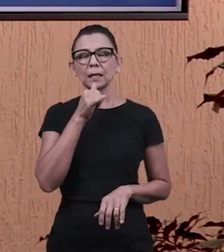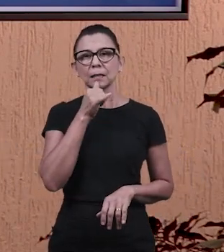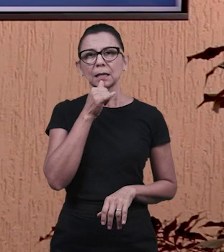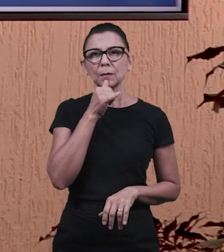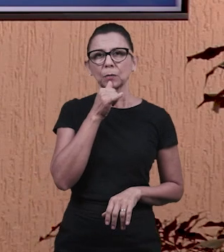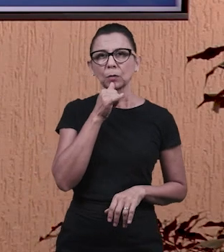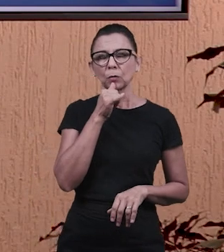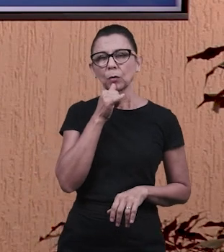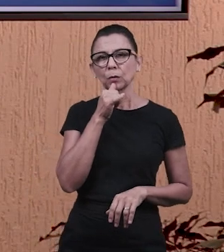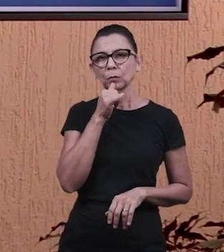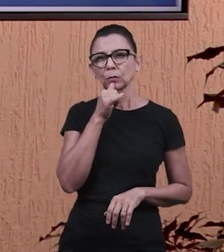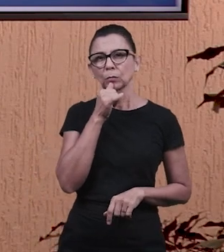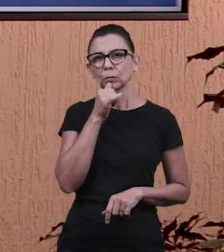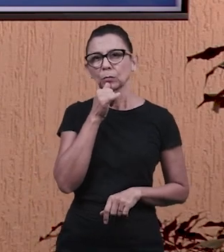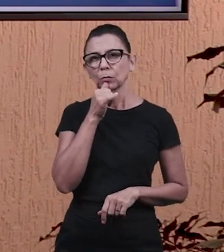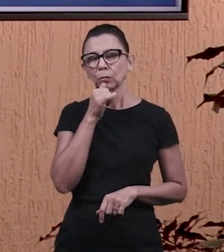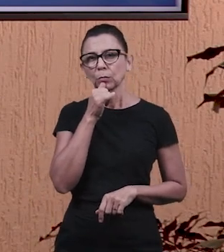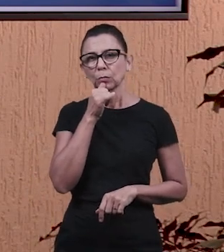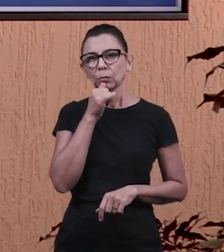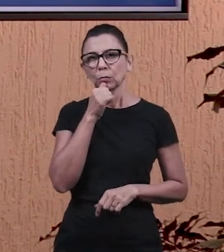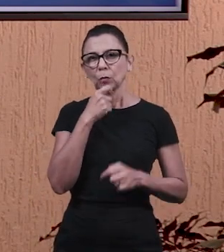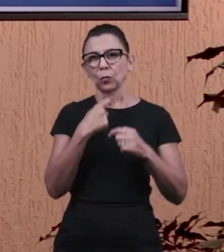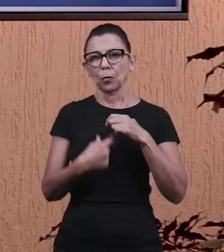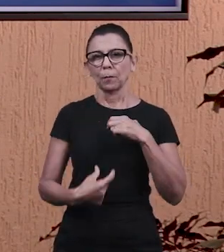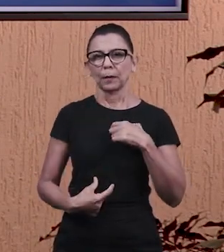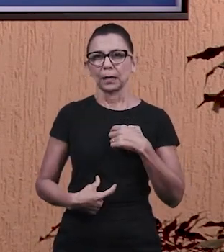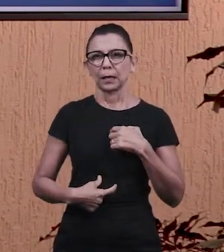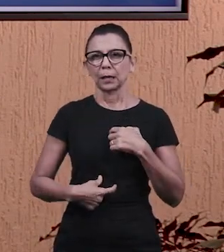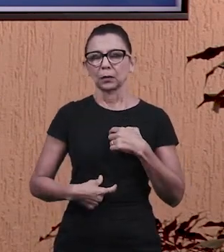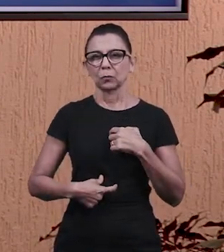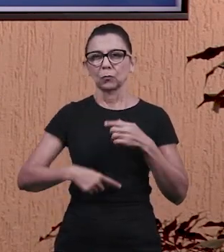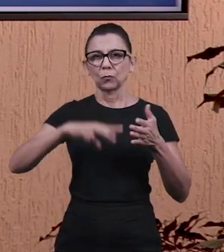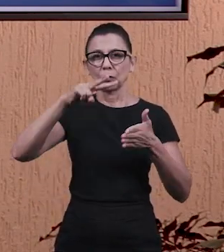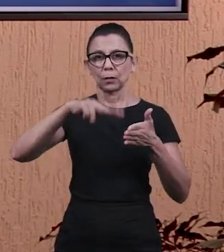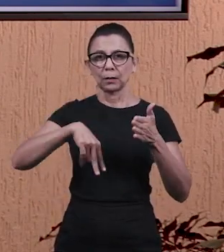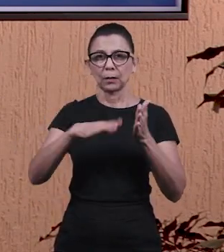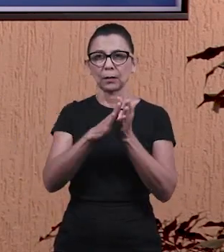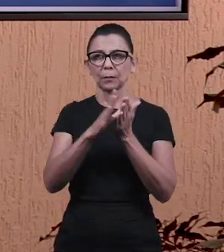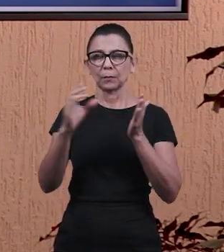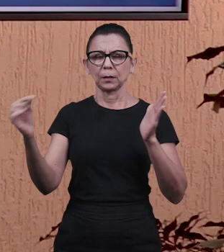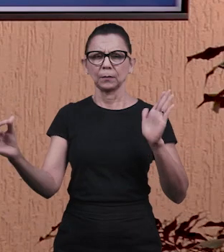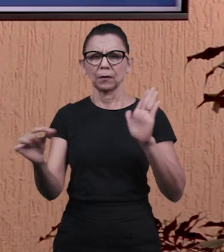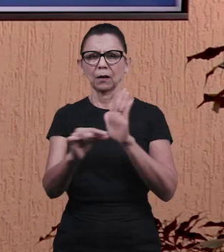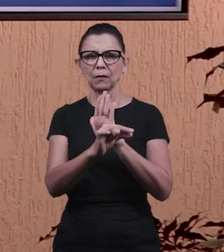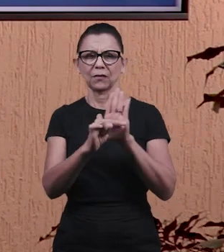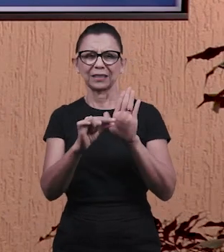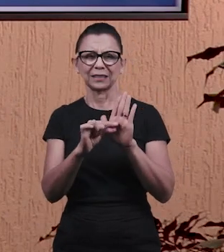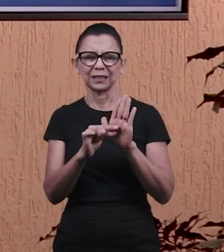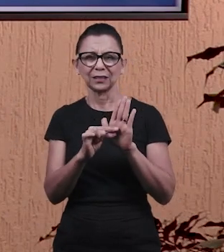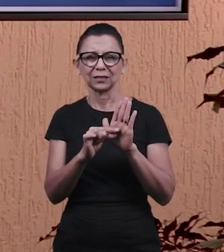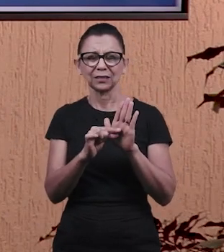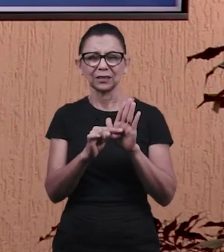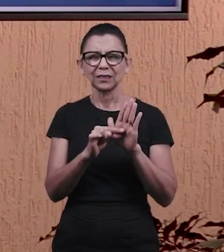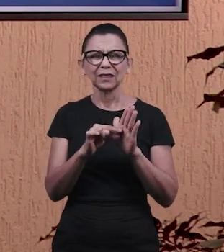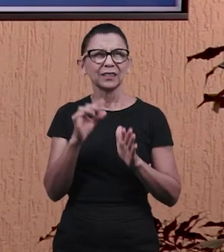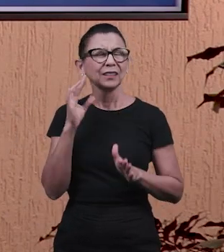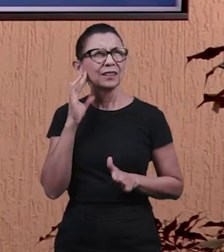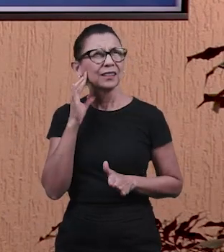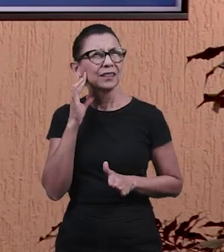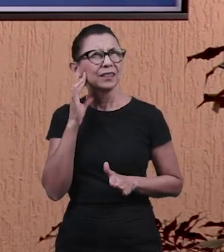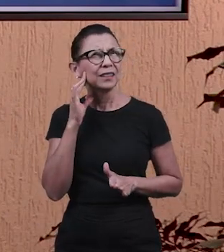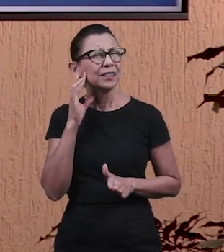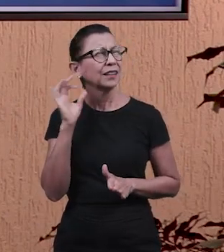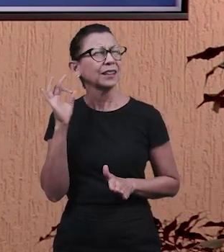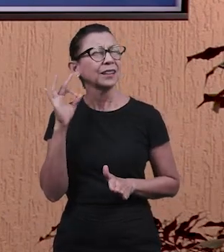стих какой-то из Библии, можете повторить этому ребенку этот стих и помочь ему. Также найти стих в Библии. Но самое